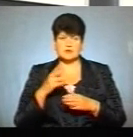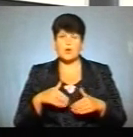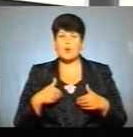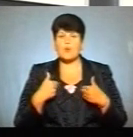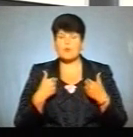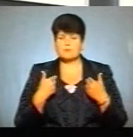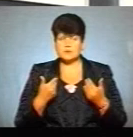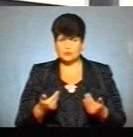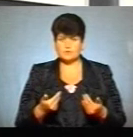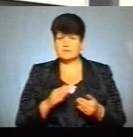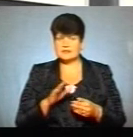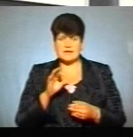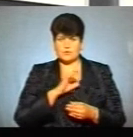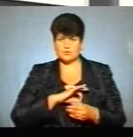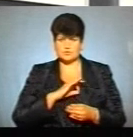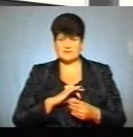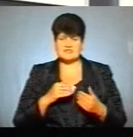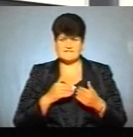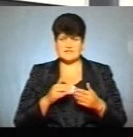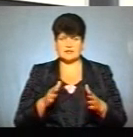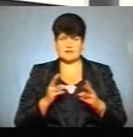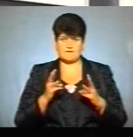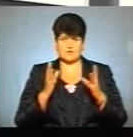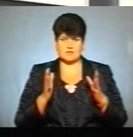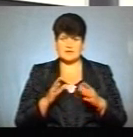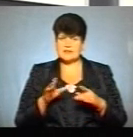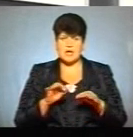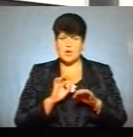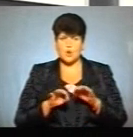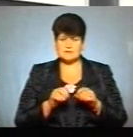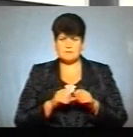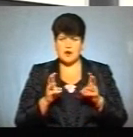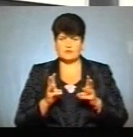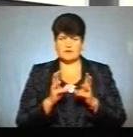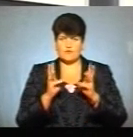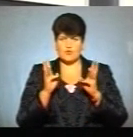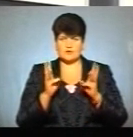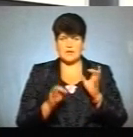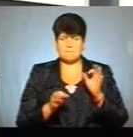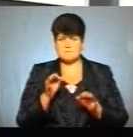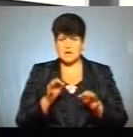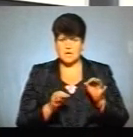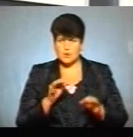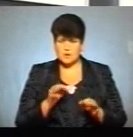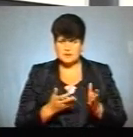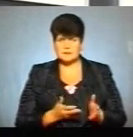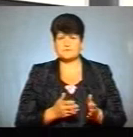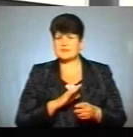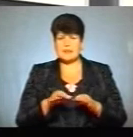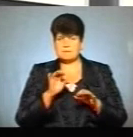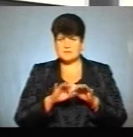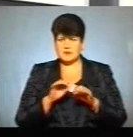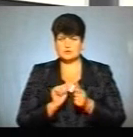рекомендуємо не користуватися відкритим вогнем, не розпалювати вогнища на природі, не